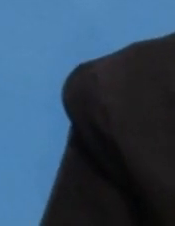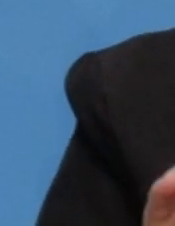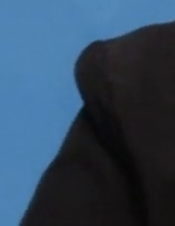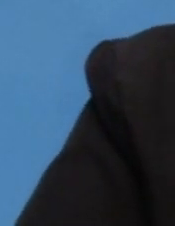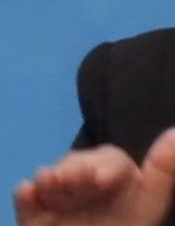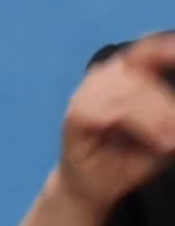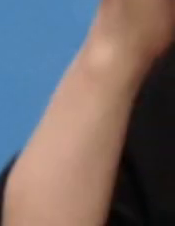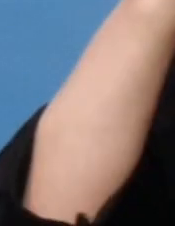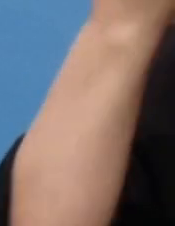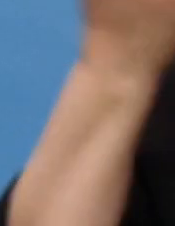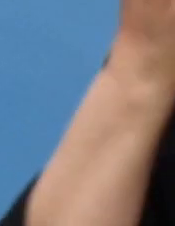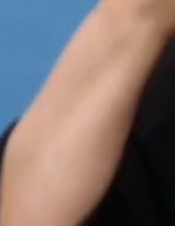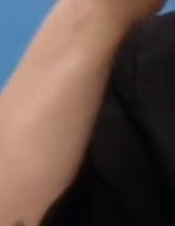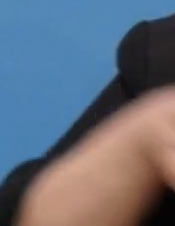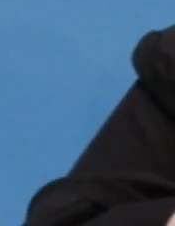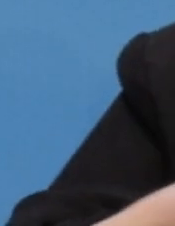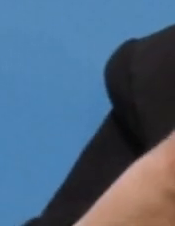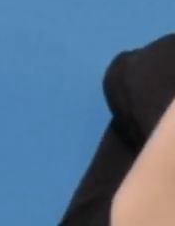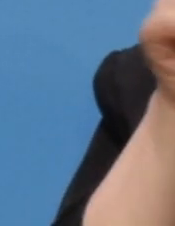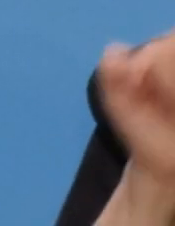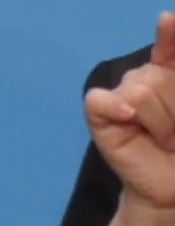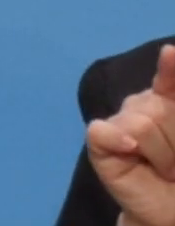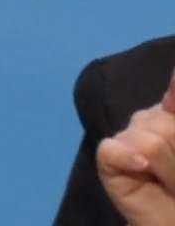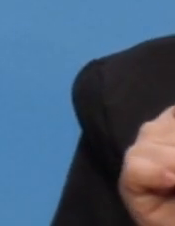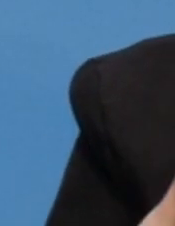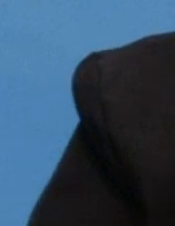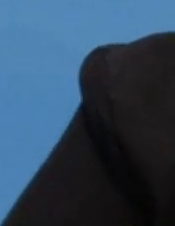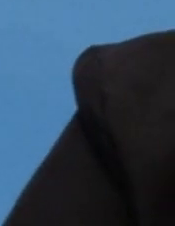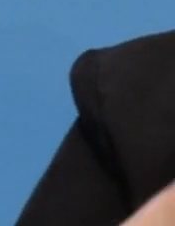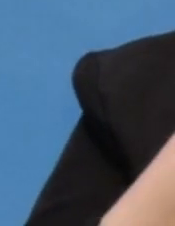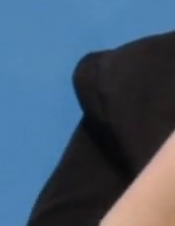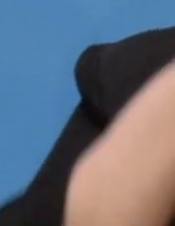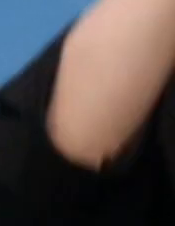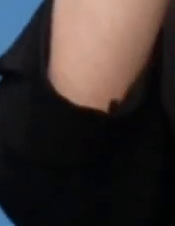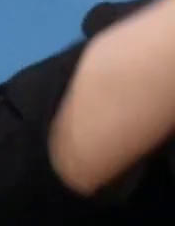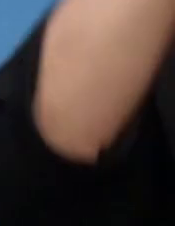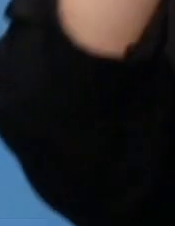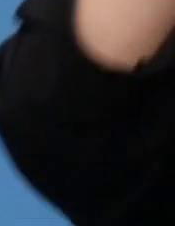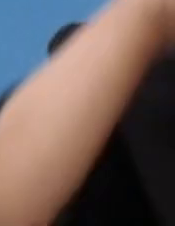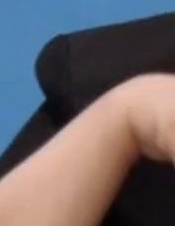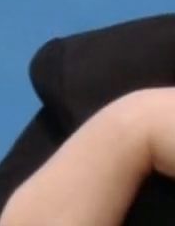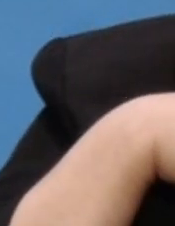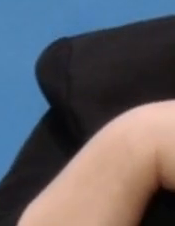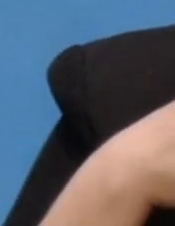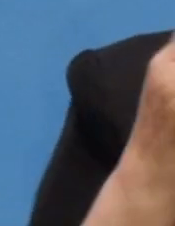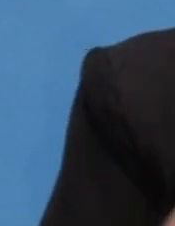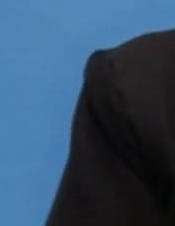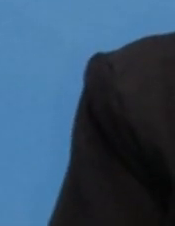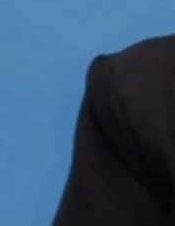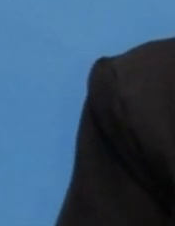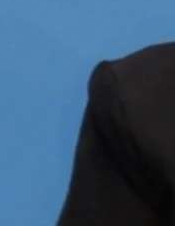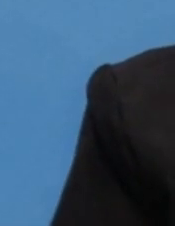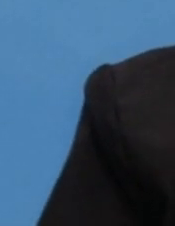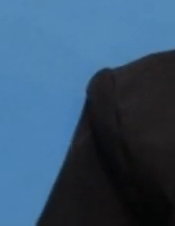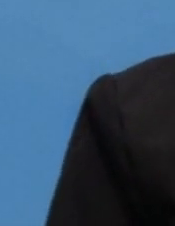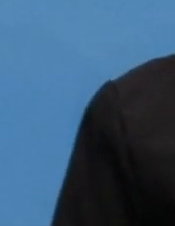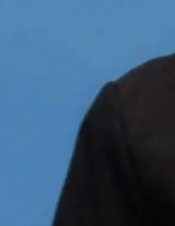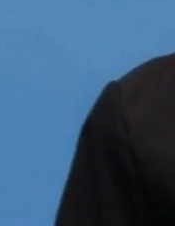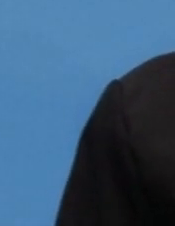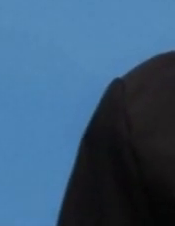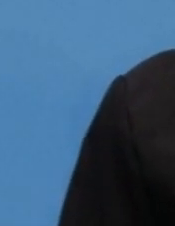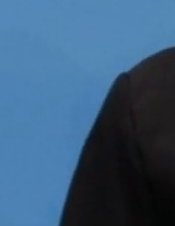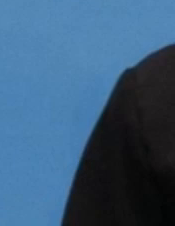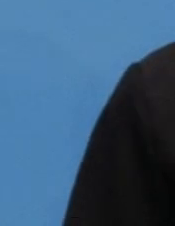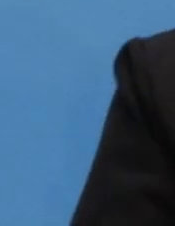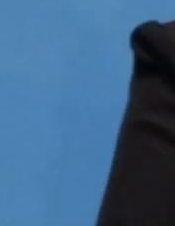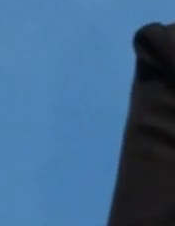해결할 의지가 없는 건지 강 건너 불구경하듯 혼란을 방치하고 있습니다.